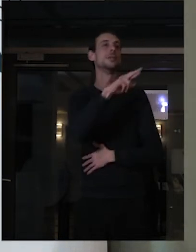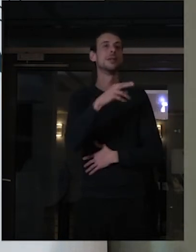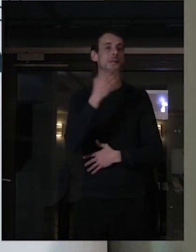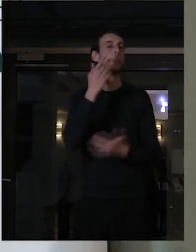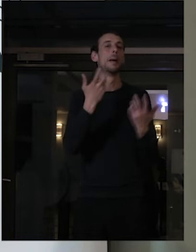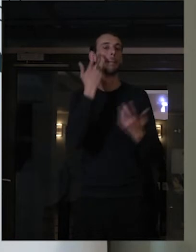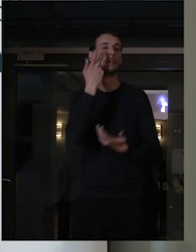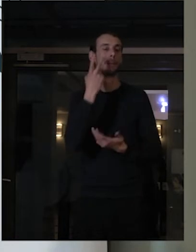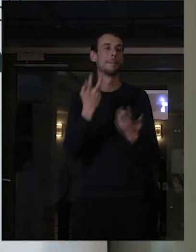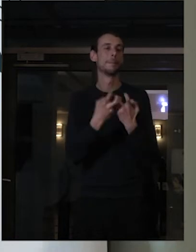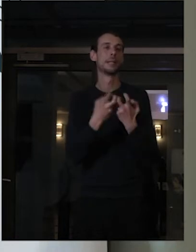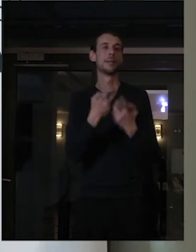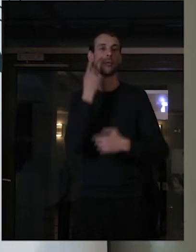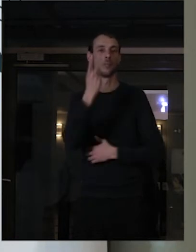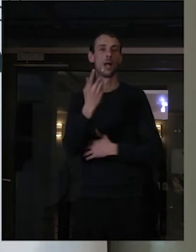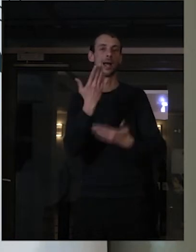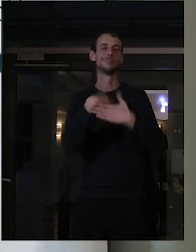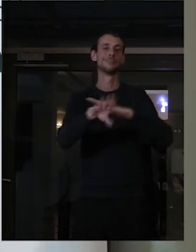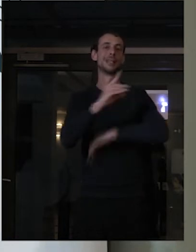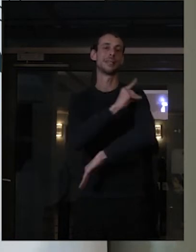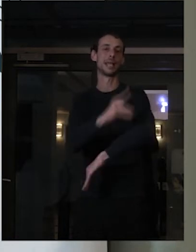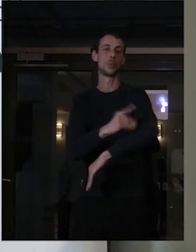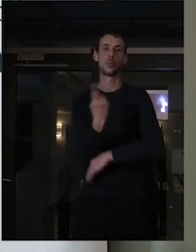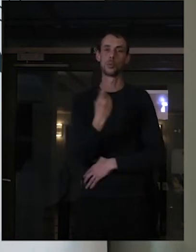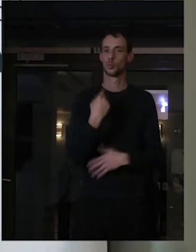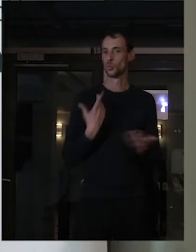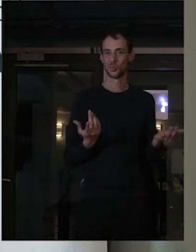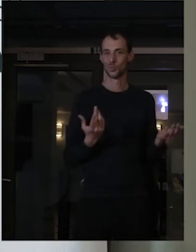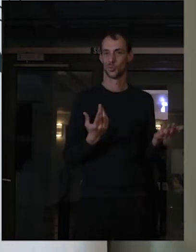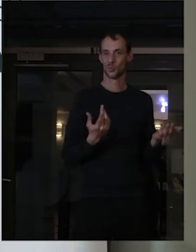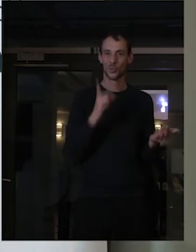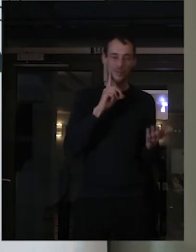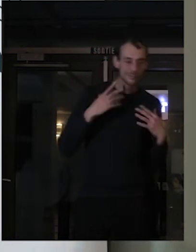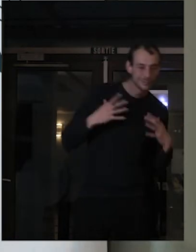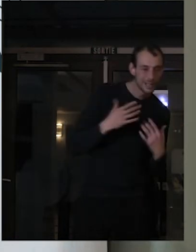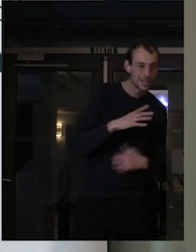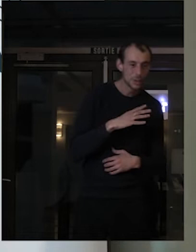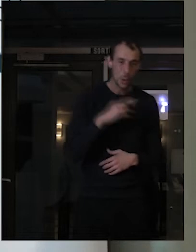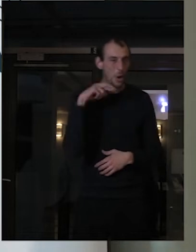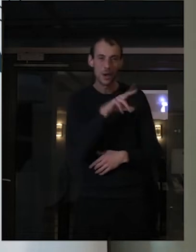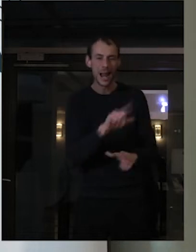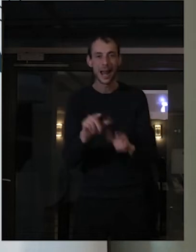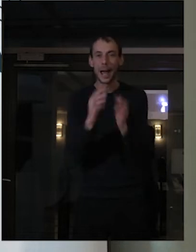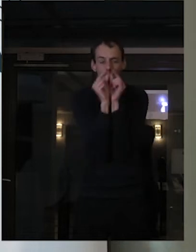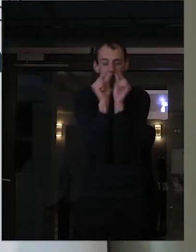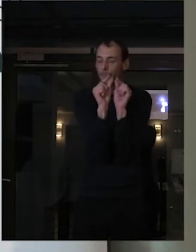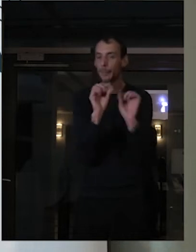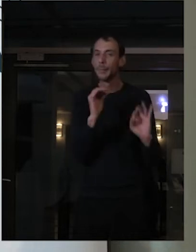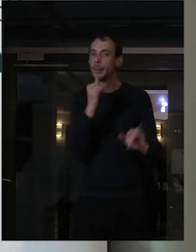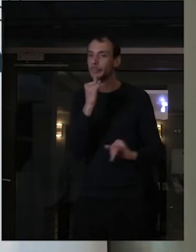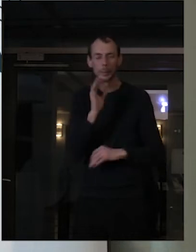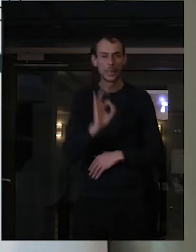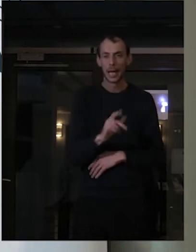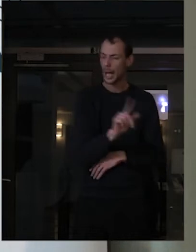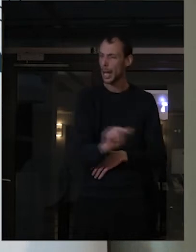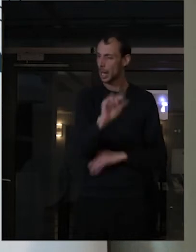les femmes, c'est noir ou rose, mais il y a toujours un morceau de rose quelque part. C'est obligé. Alors que les garçons ont une